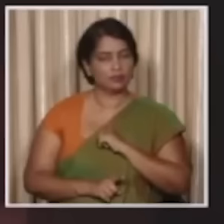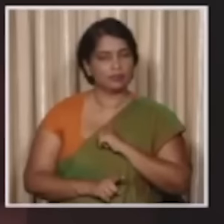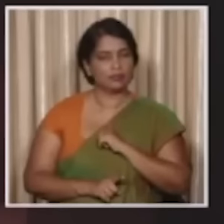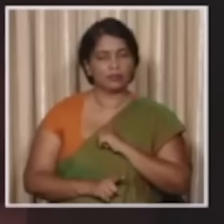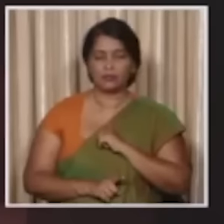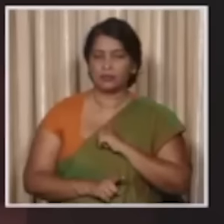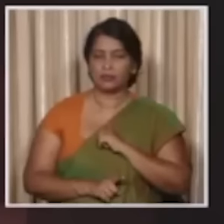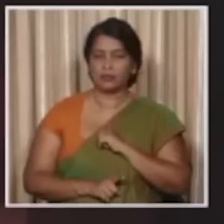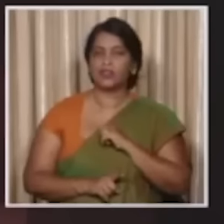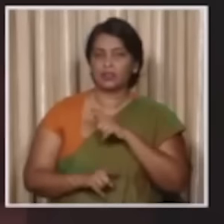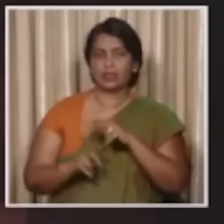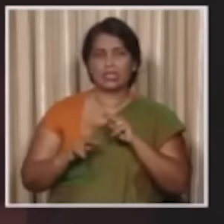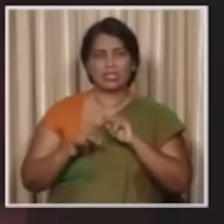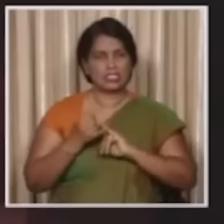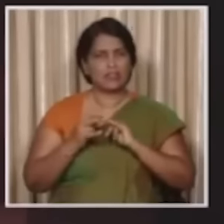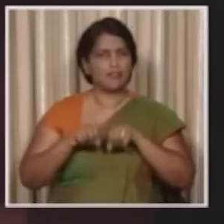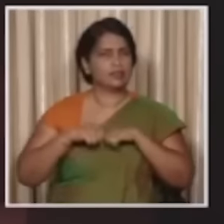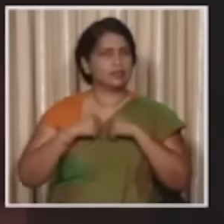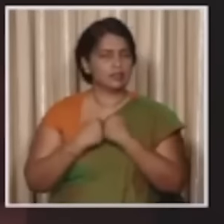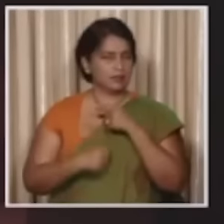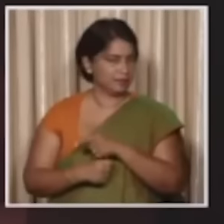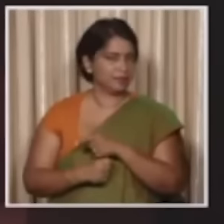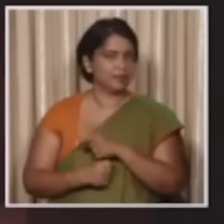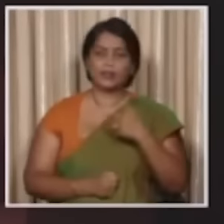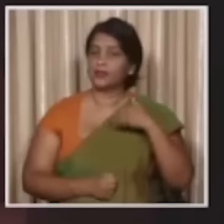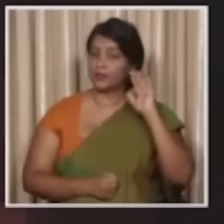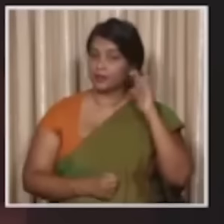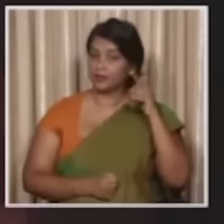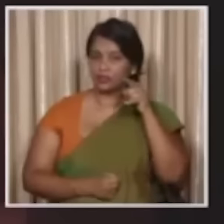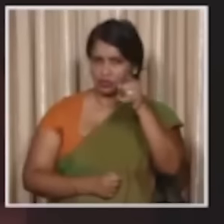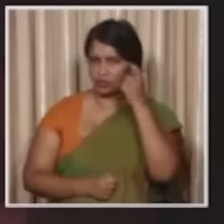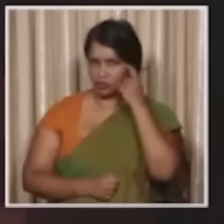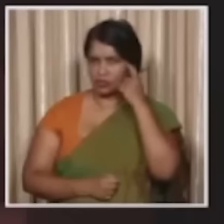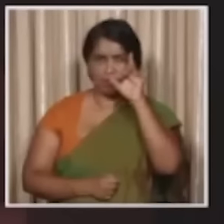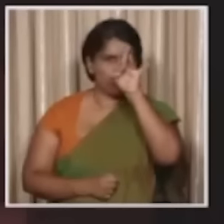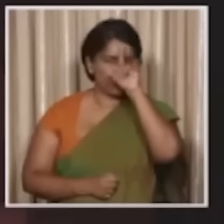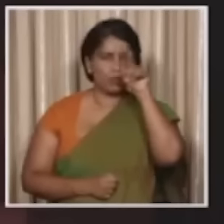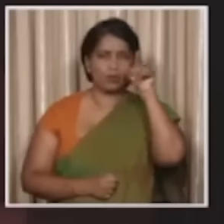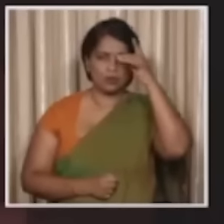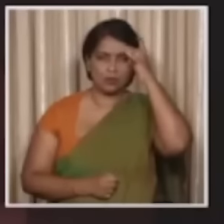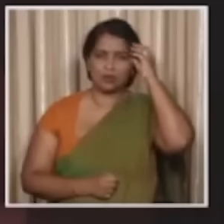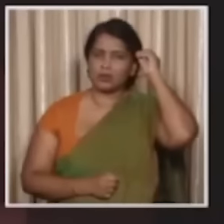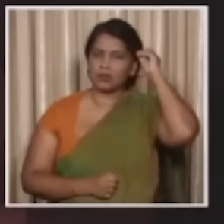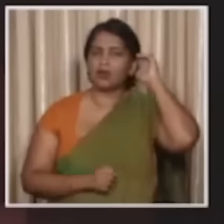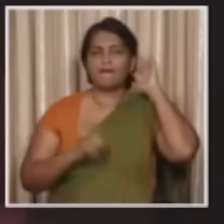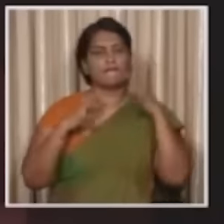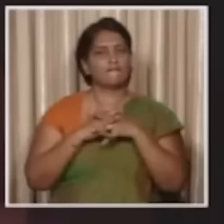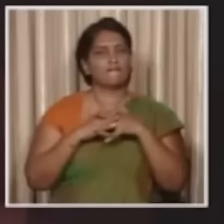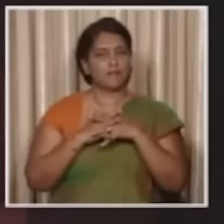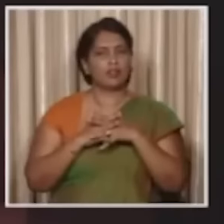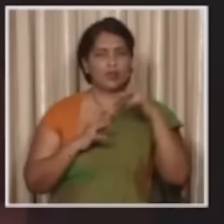සෙලින් ෆවුන්ඩේෂන් එක විශේෂයෙන්ම ඔබතුමා දන්නවා ඇති කුරුණෑගල වඳුරාගල